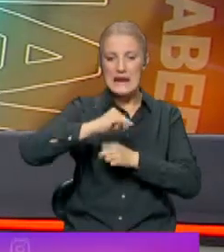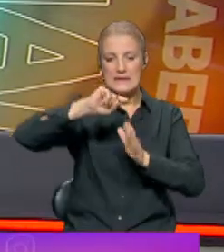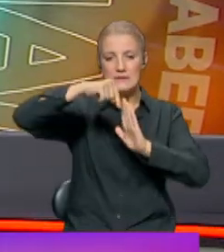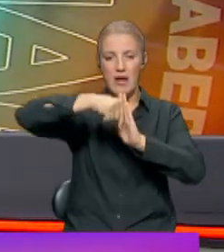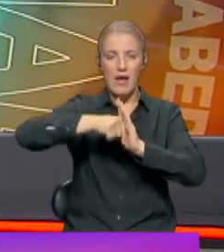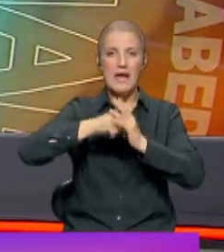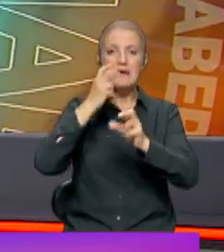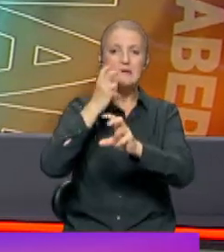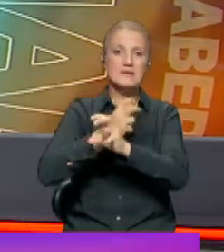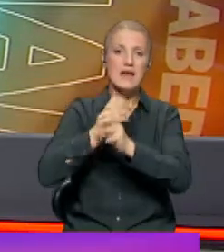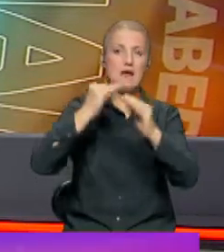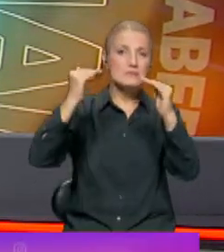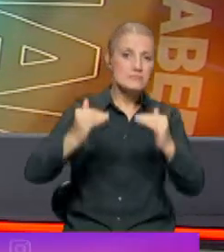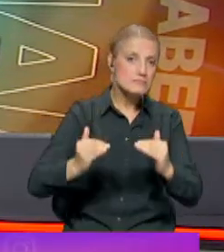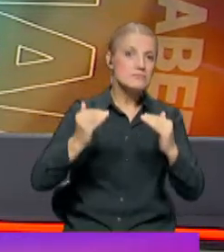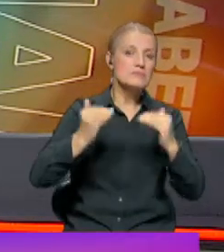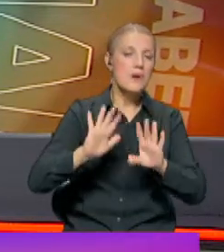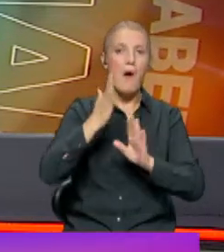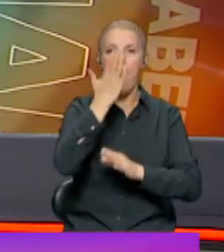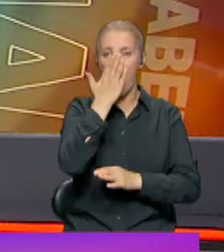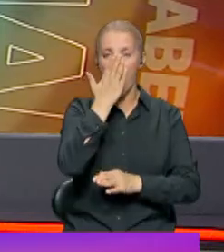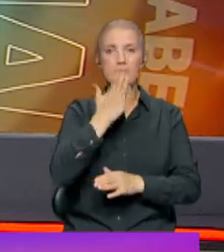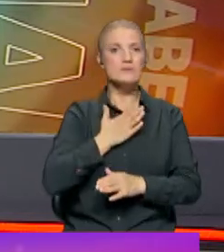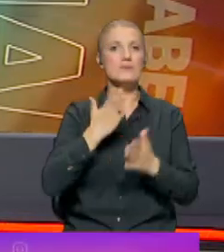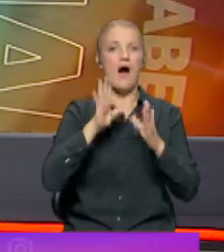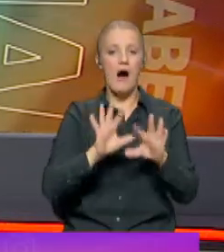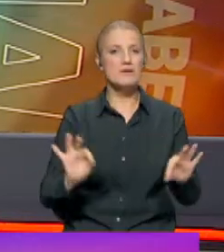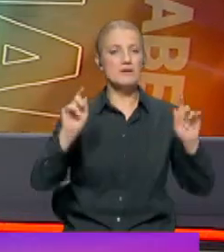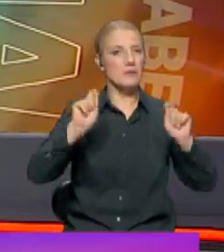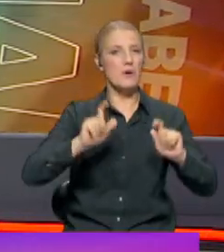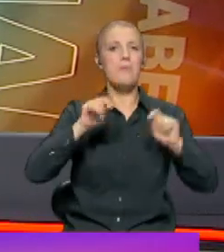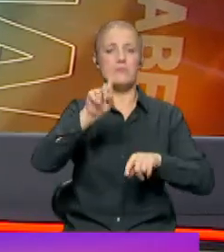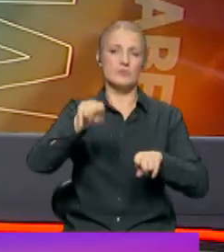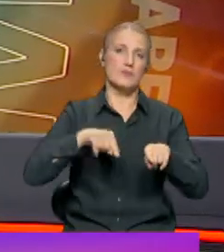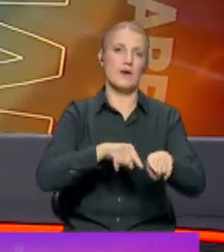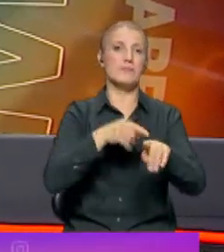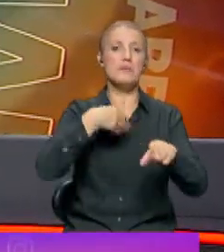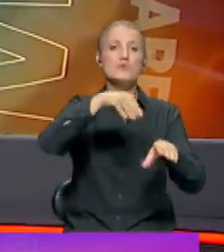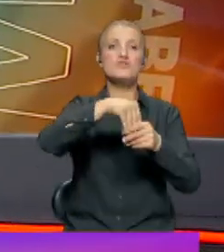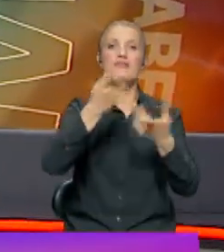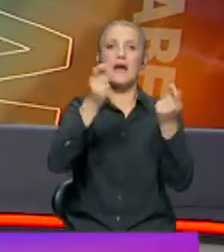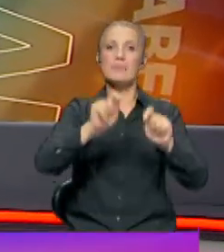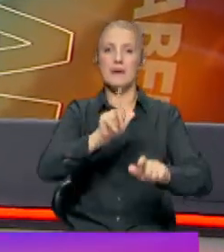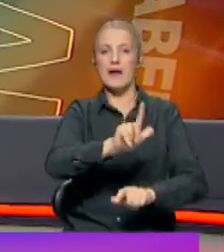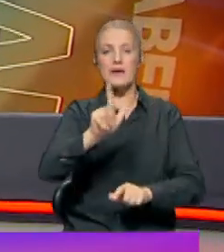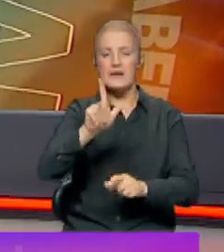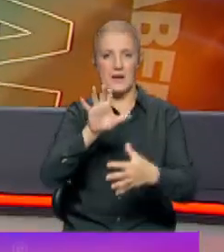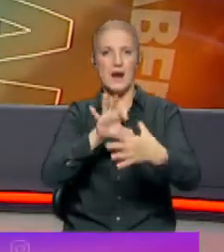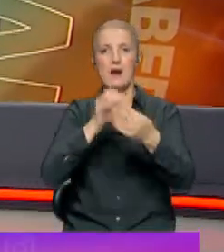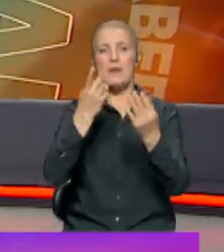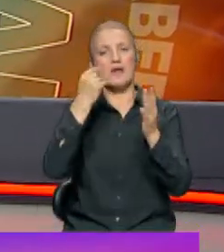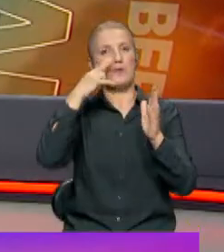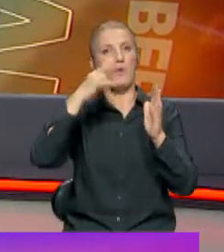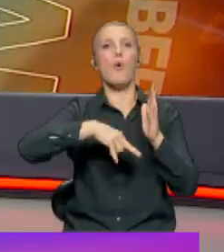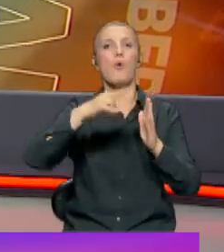detaylı riskler azaltılıyor mu ön hazırlıklar yapılıyor mu takip edeceğiz bunun için ne yapılması gerektiği ile ilgili de biraz